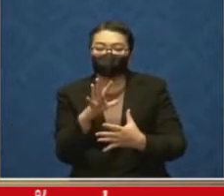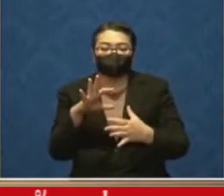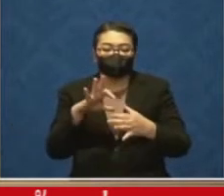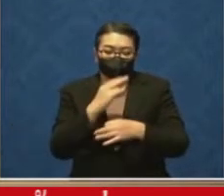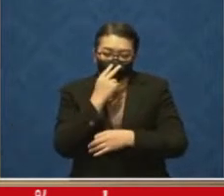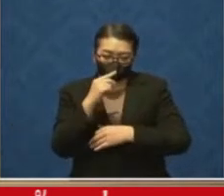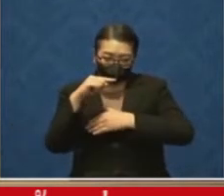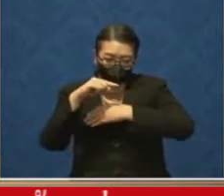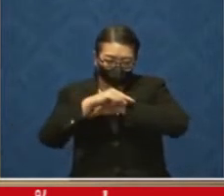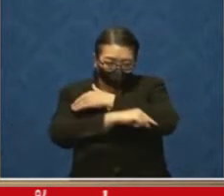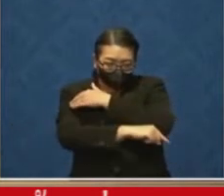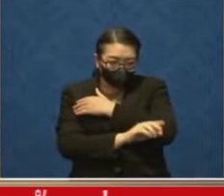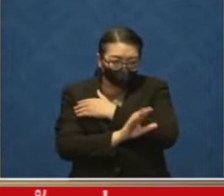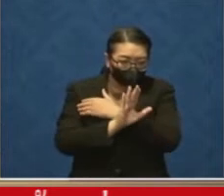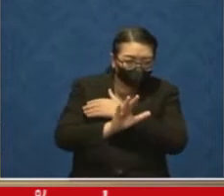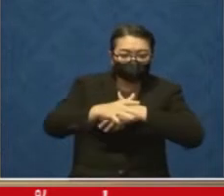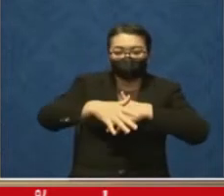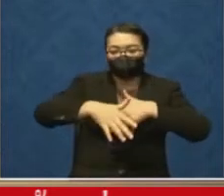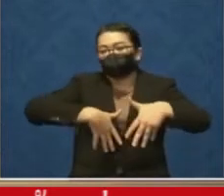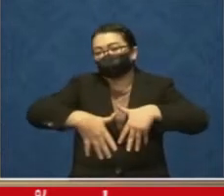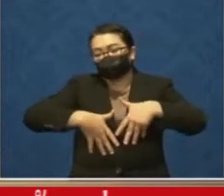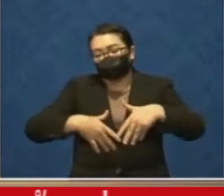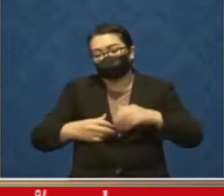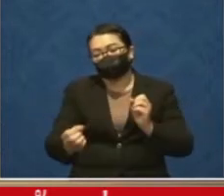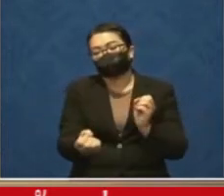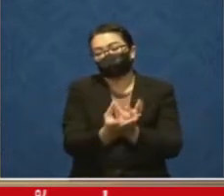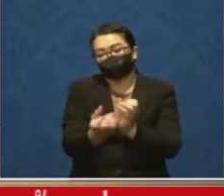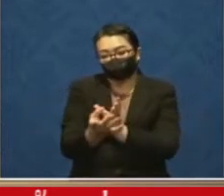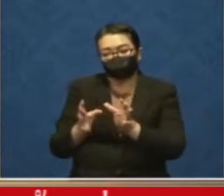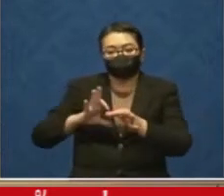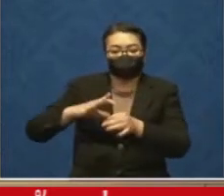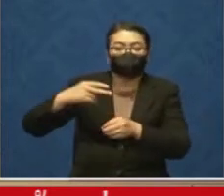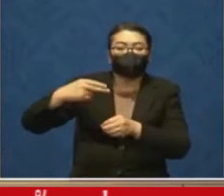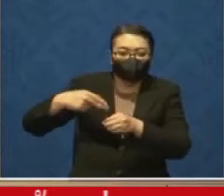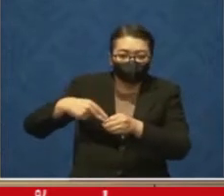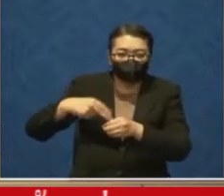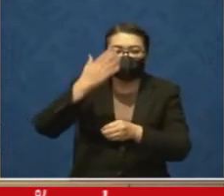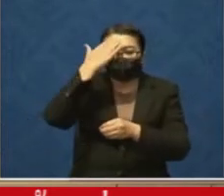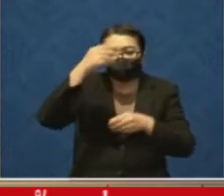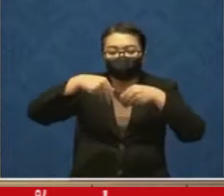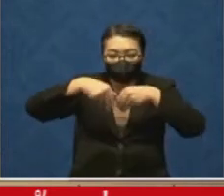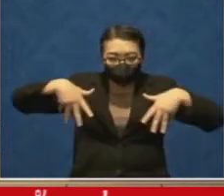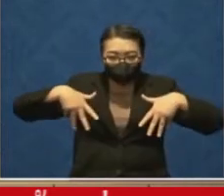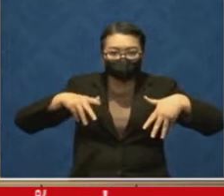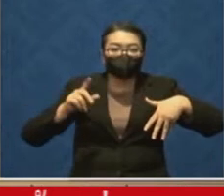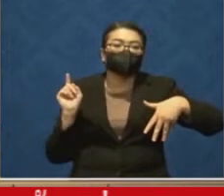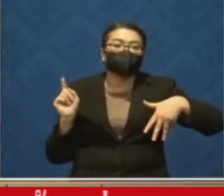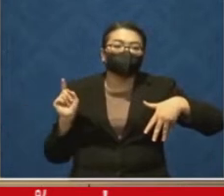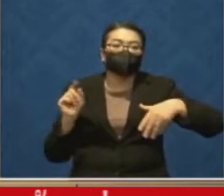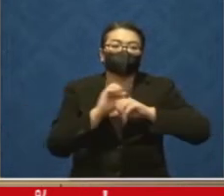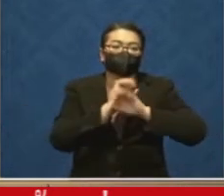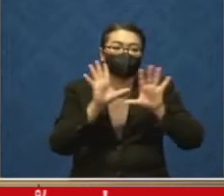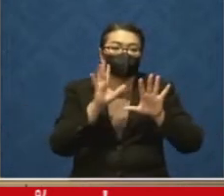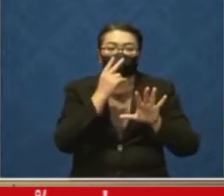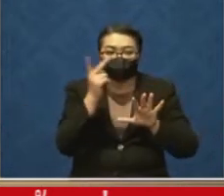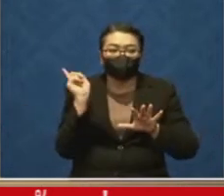าร ช่อ ço ใ ของ พี่ น้องประชา ชน คนไทย ได ร คาม เซยวด รอน ลน้มัก็เพาะคงสรางอี้ครับอันนี้จะเห็นชัดทงหมดเลย